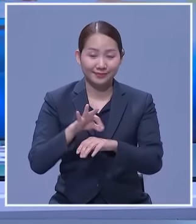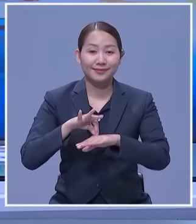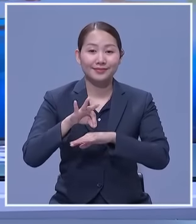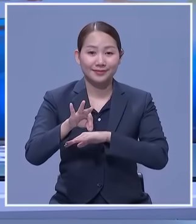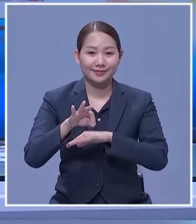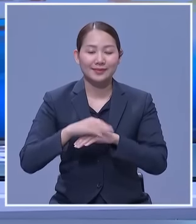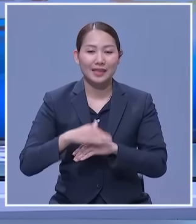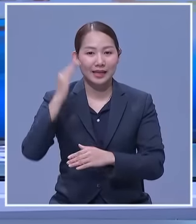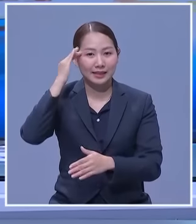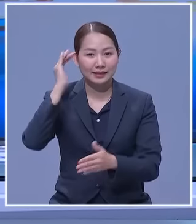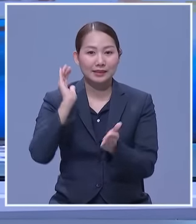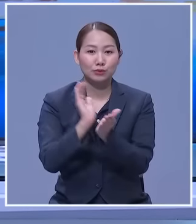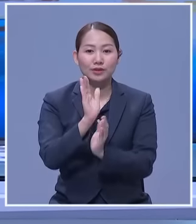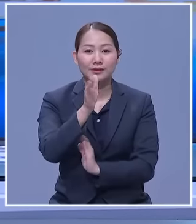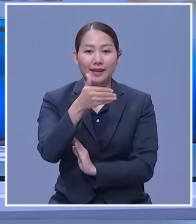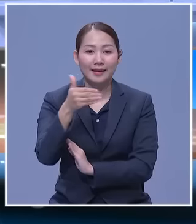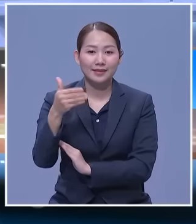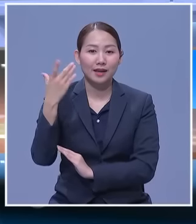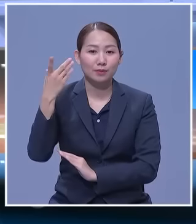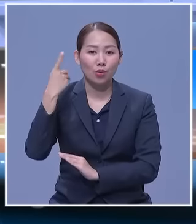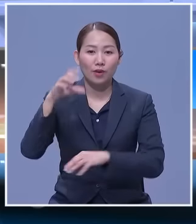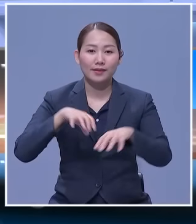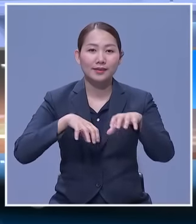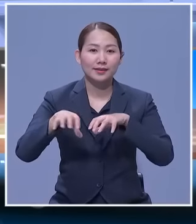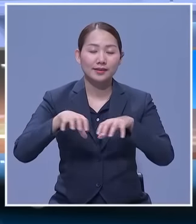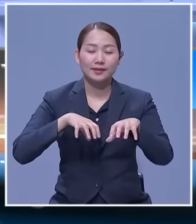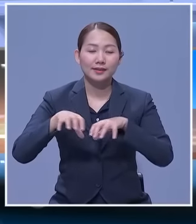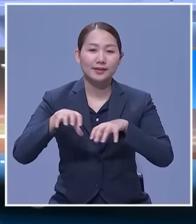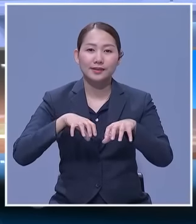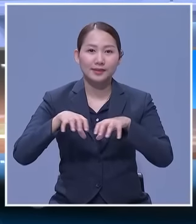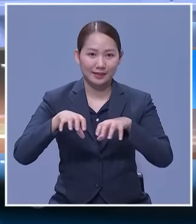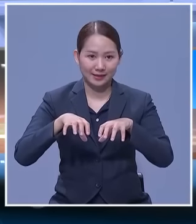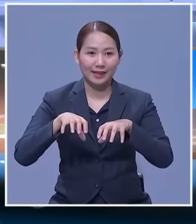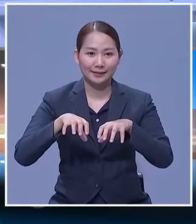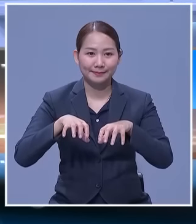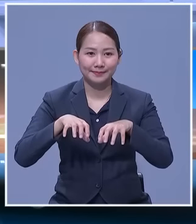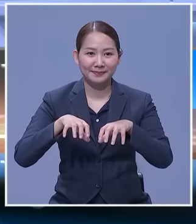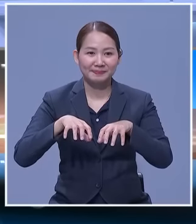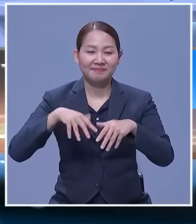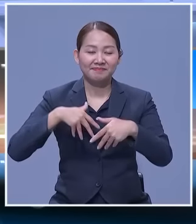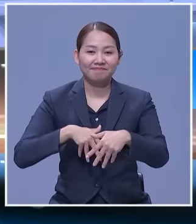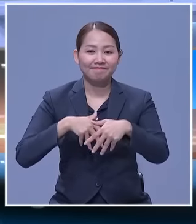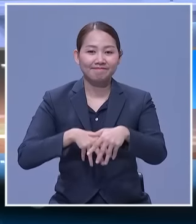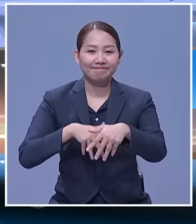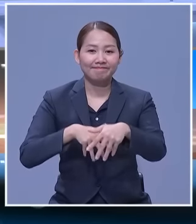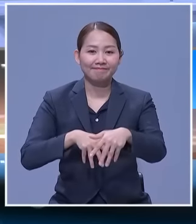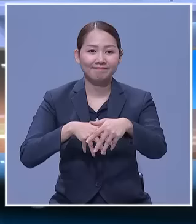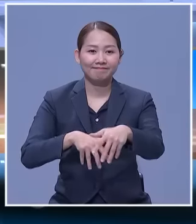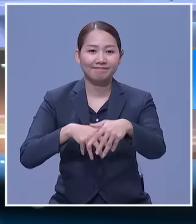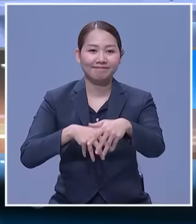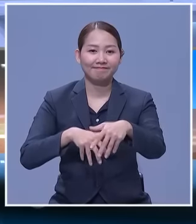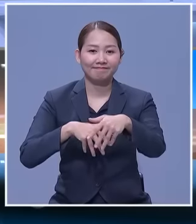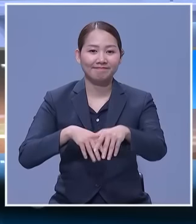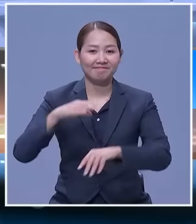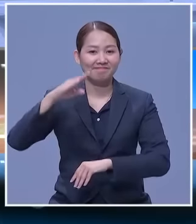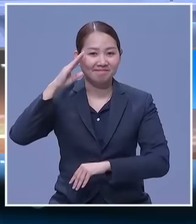ดพิธีมอบประกาศเกียรติคุณสวนสนามเป็นเกียรติแก่พลตำรวจเอกต่อศักดิ์สุขวิมลในการอำลาตำแหน่งผู้บัญชาการตำรวจแห่งชา